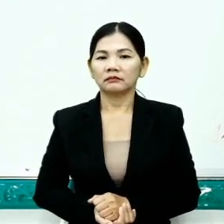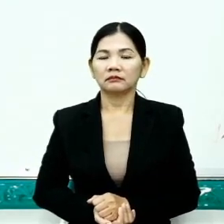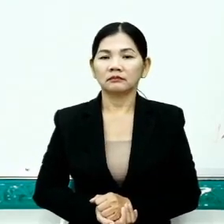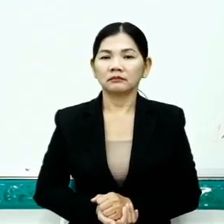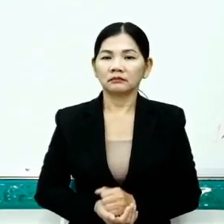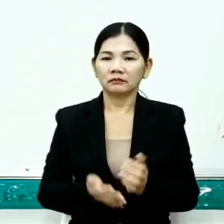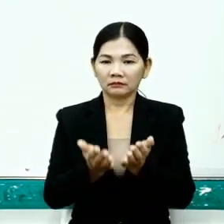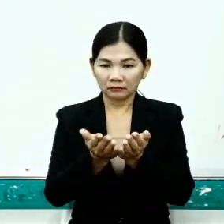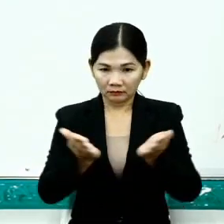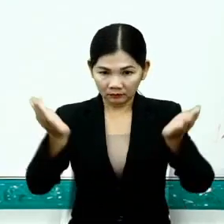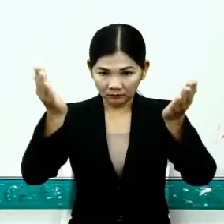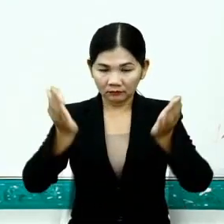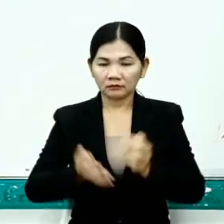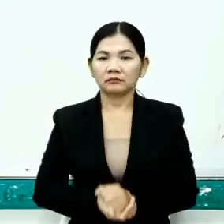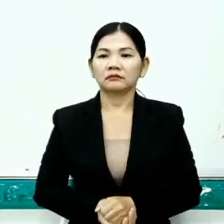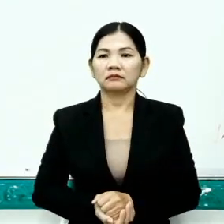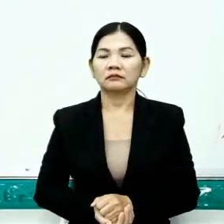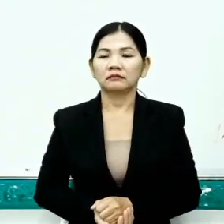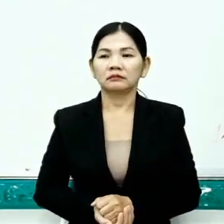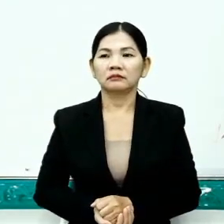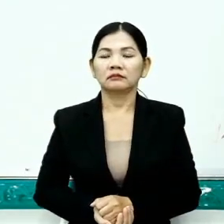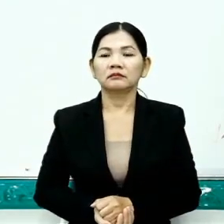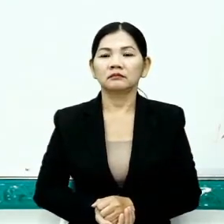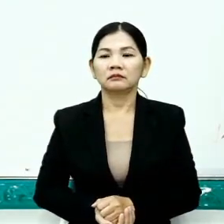តៅ